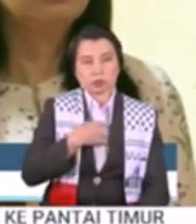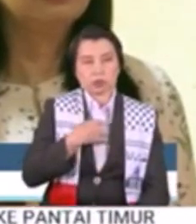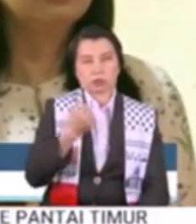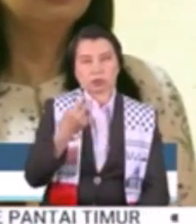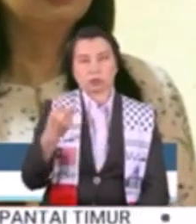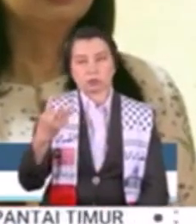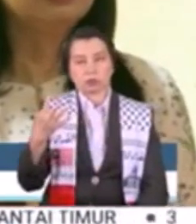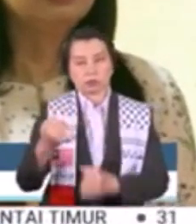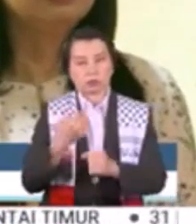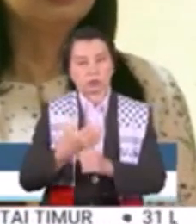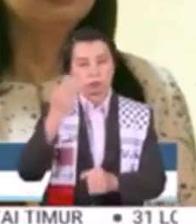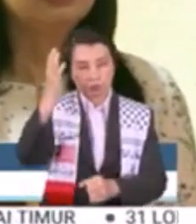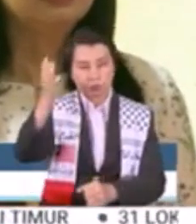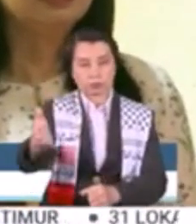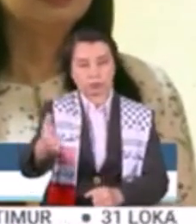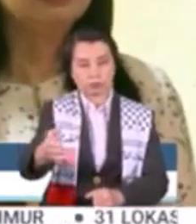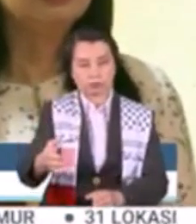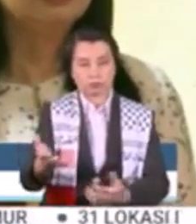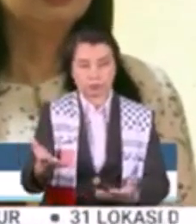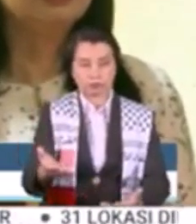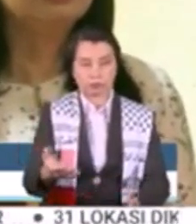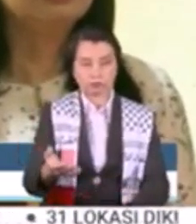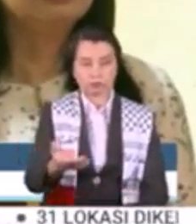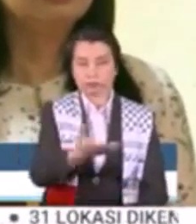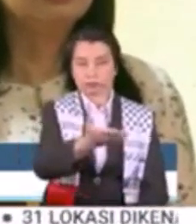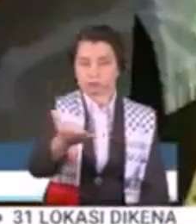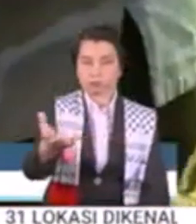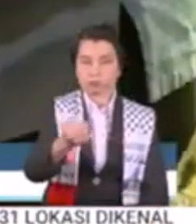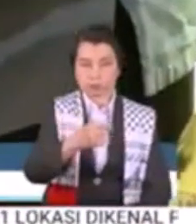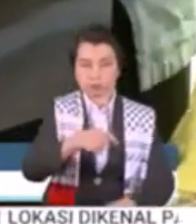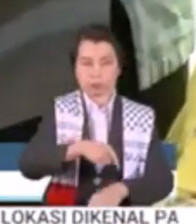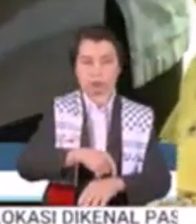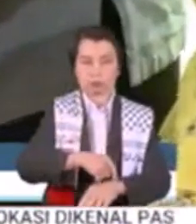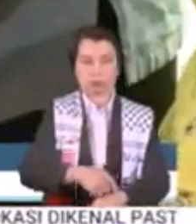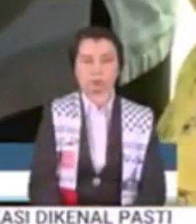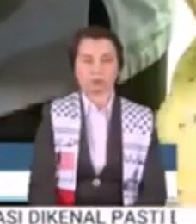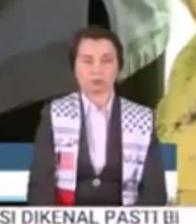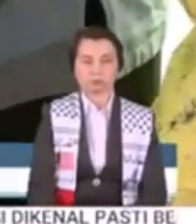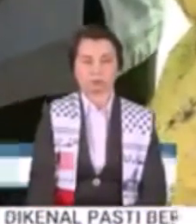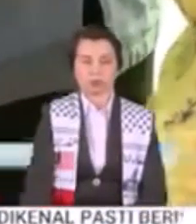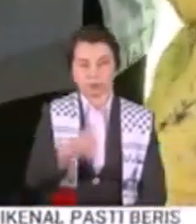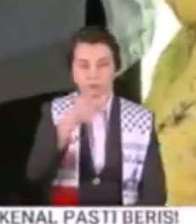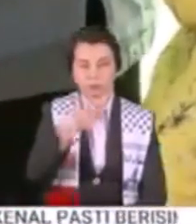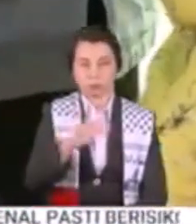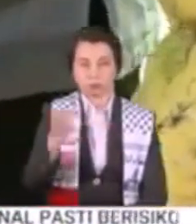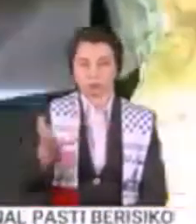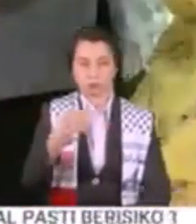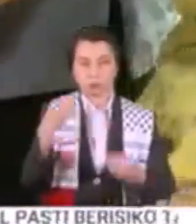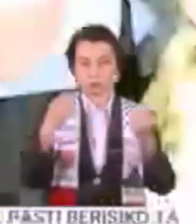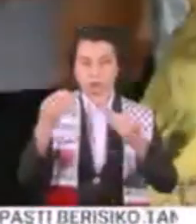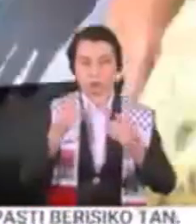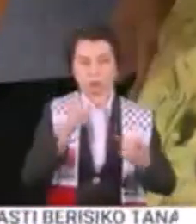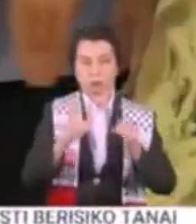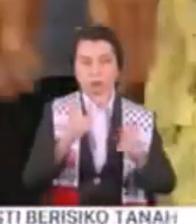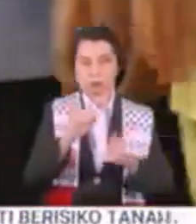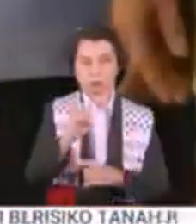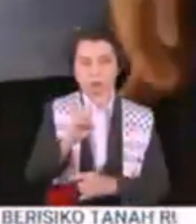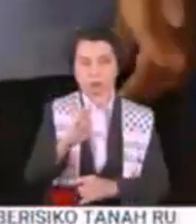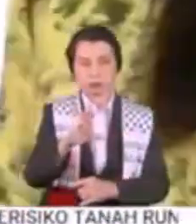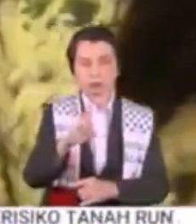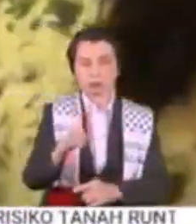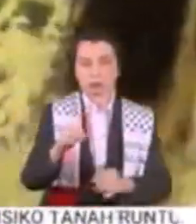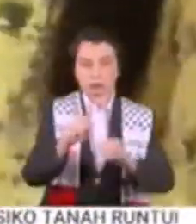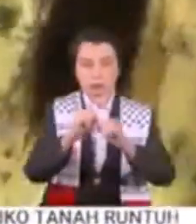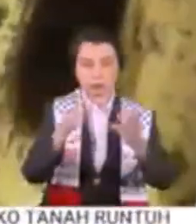tahun yang akan datang, bukan dengan sekelip mata. Baginda bertitah pada majlis pelancaran Eco Schools dan